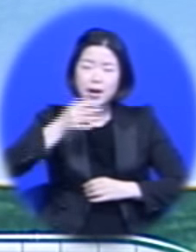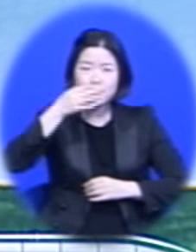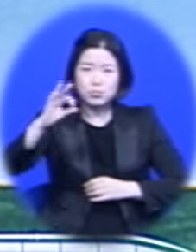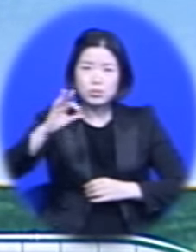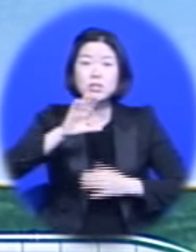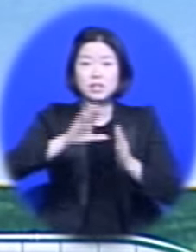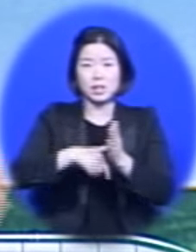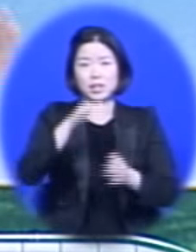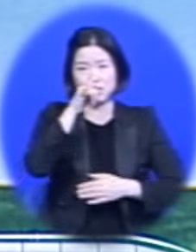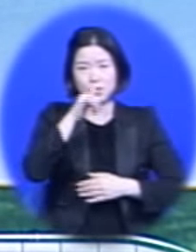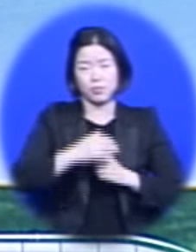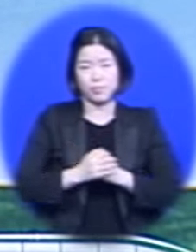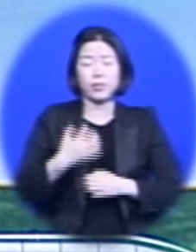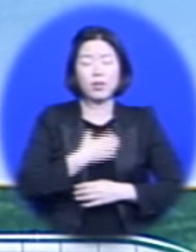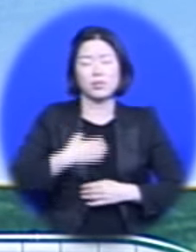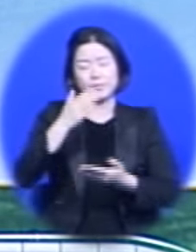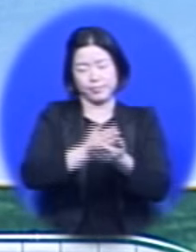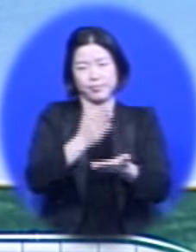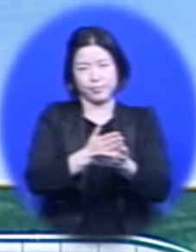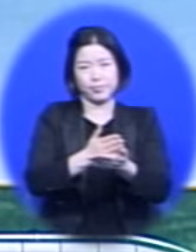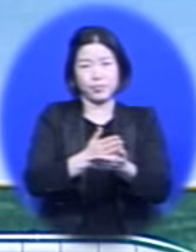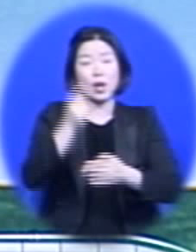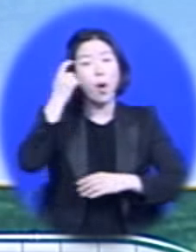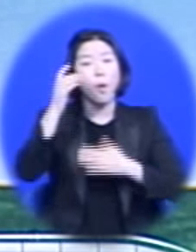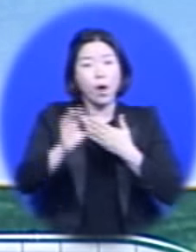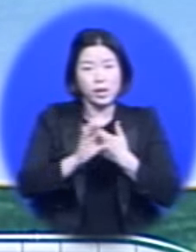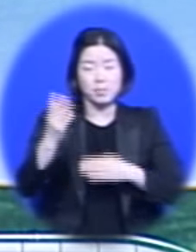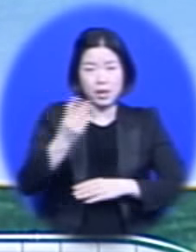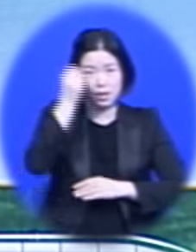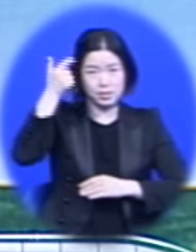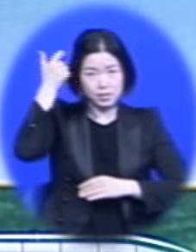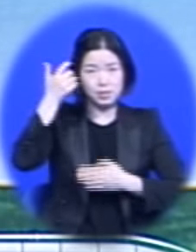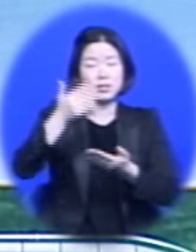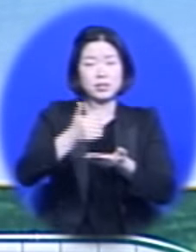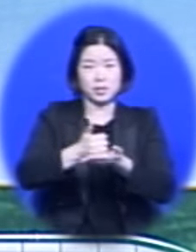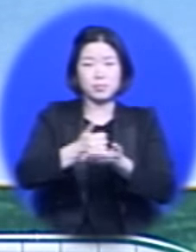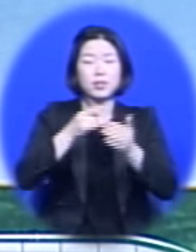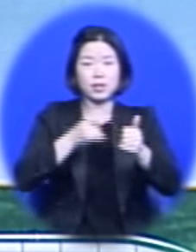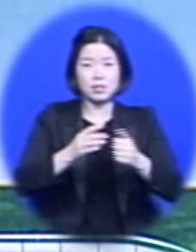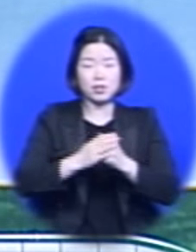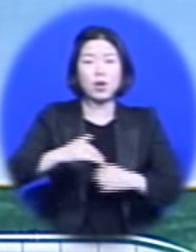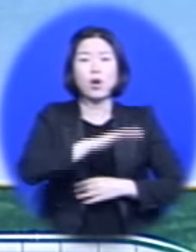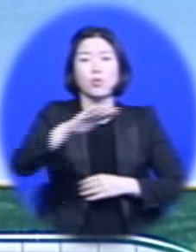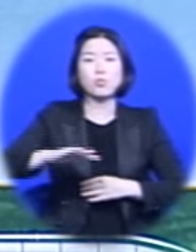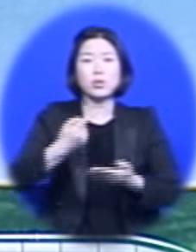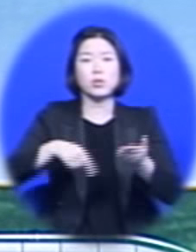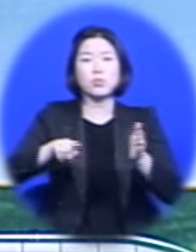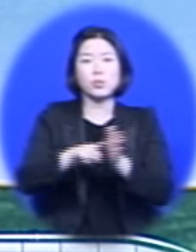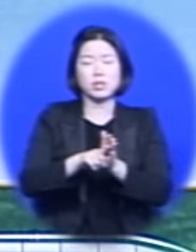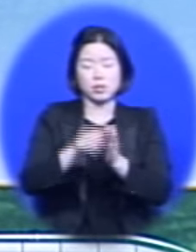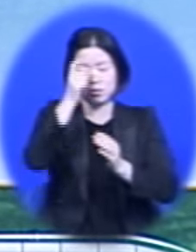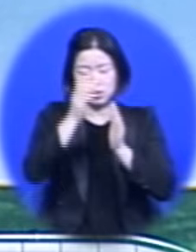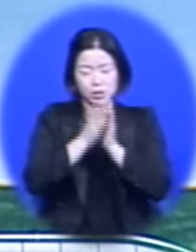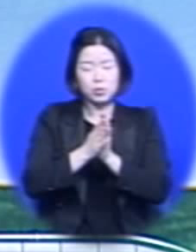있잖아요. 걱정하지 마십시오. 왜냐하면 성령께서 우리를 위해서 기도해 주시고 계시다는